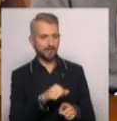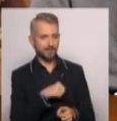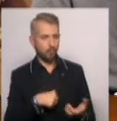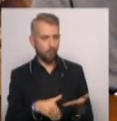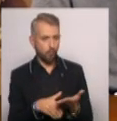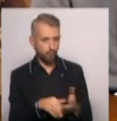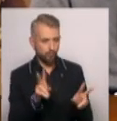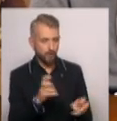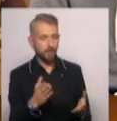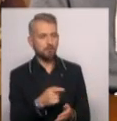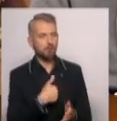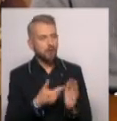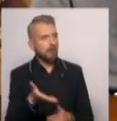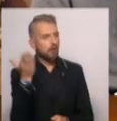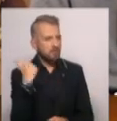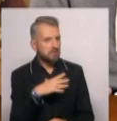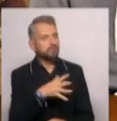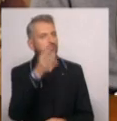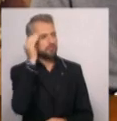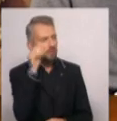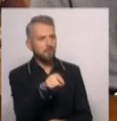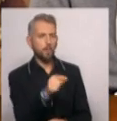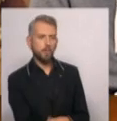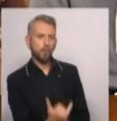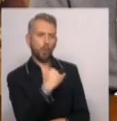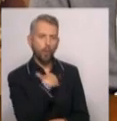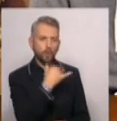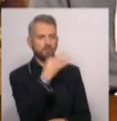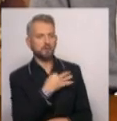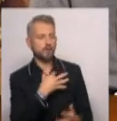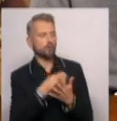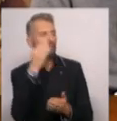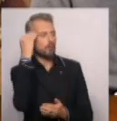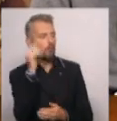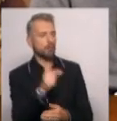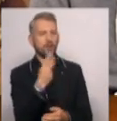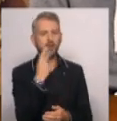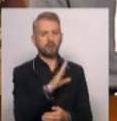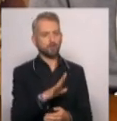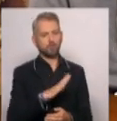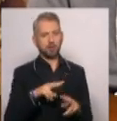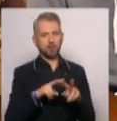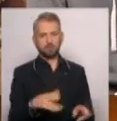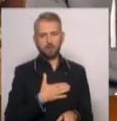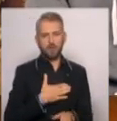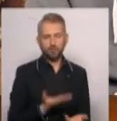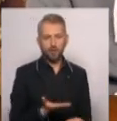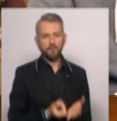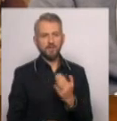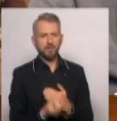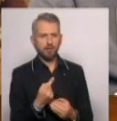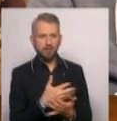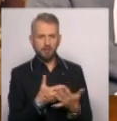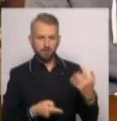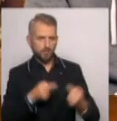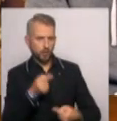які раніше ми брали до уваги, вони приходили, вони висловлювали свою точку зору, вона не завжди збігалася з нашою, виникали емоційні